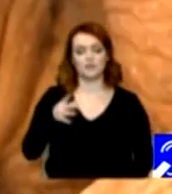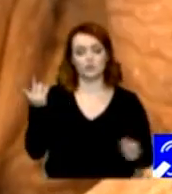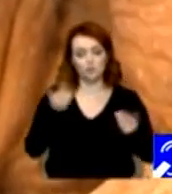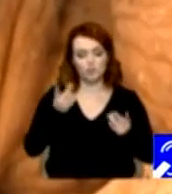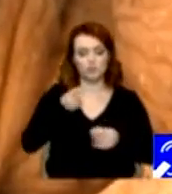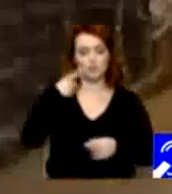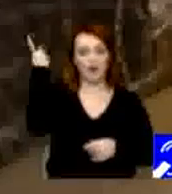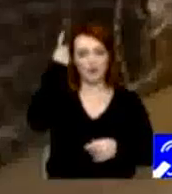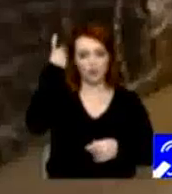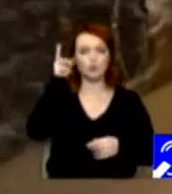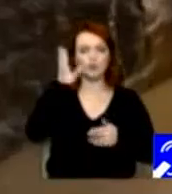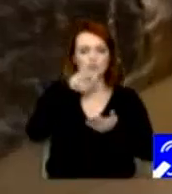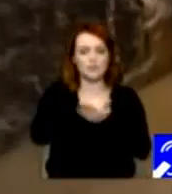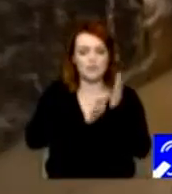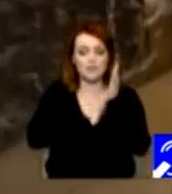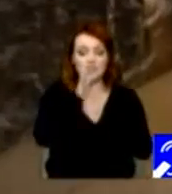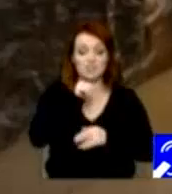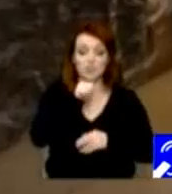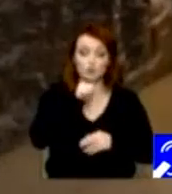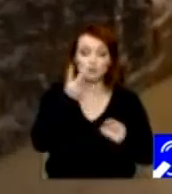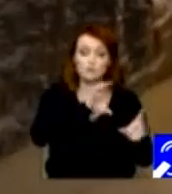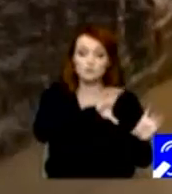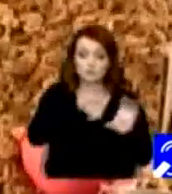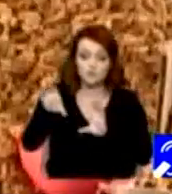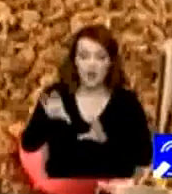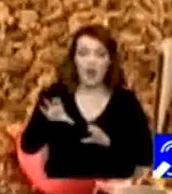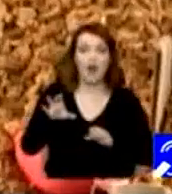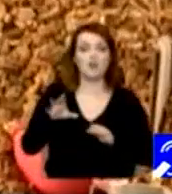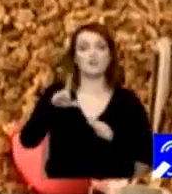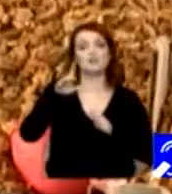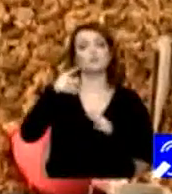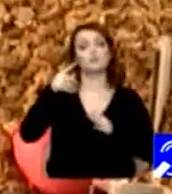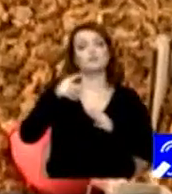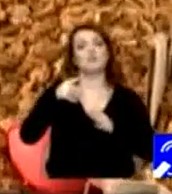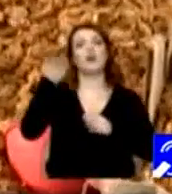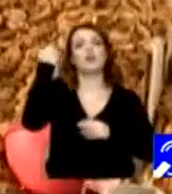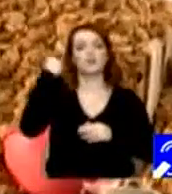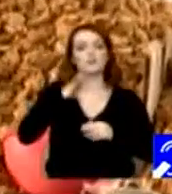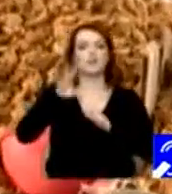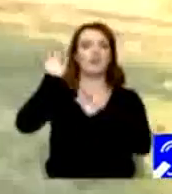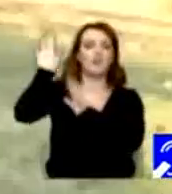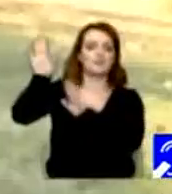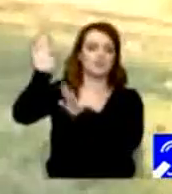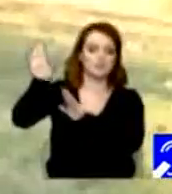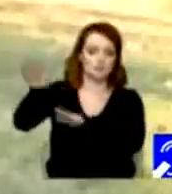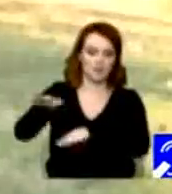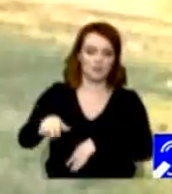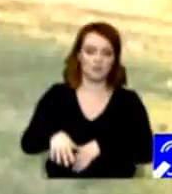selectare a soiurilor de look la vremea respectivă în mijlocul nu erau randament foarte înalt